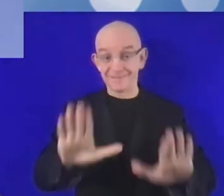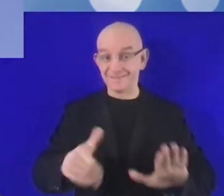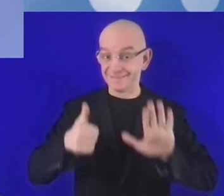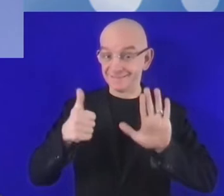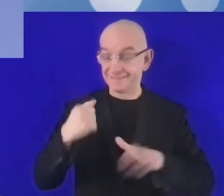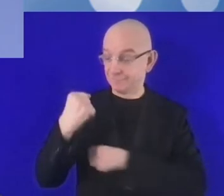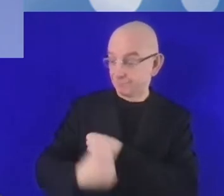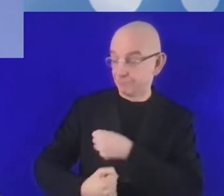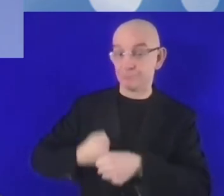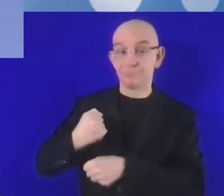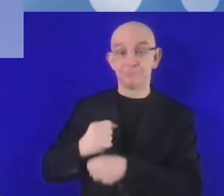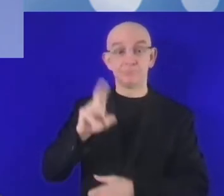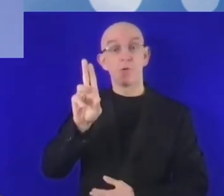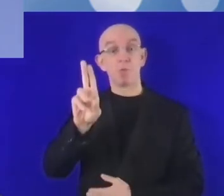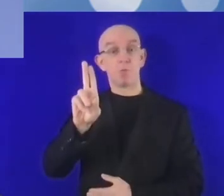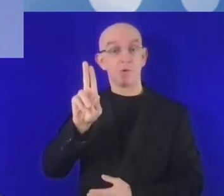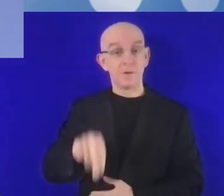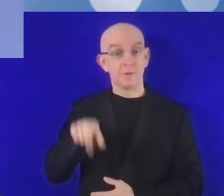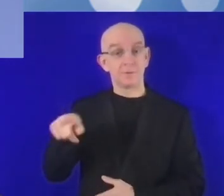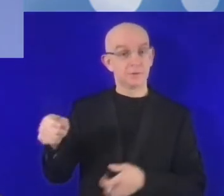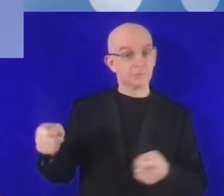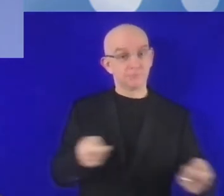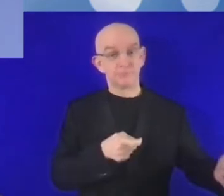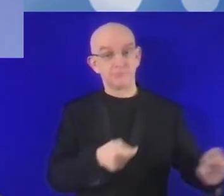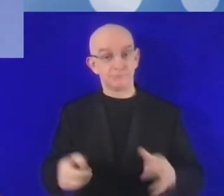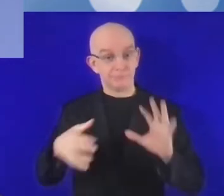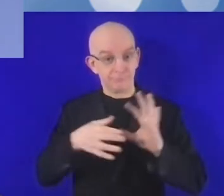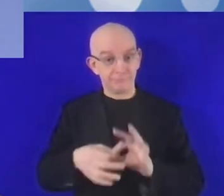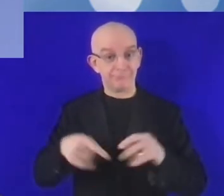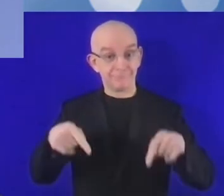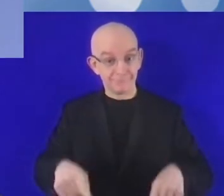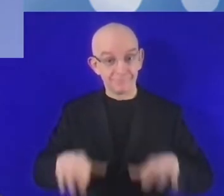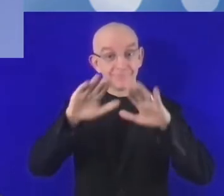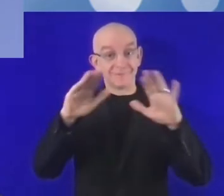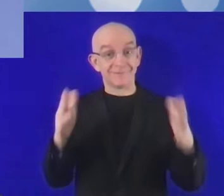congrès annuel numérique des Nations Unies, IGF 2021.